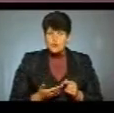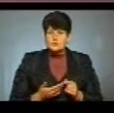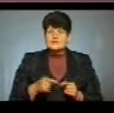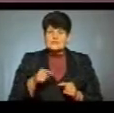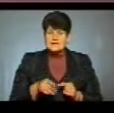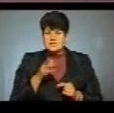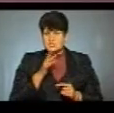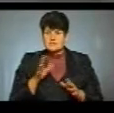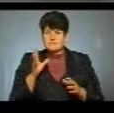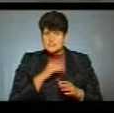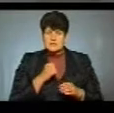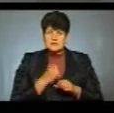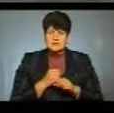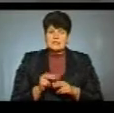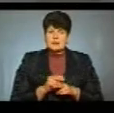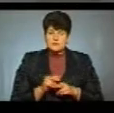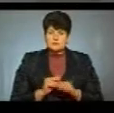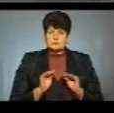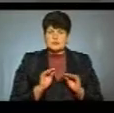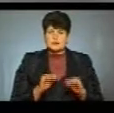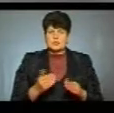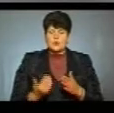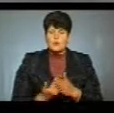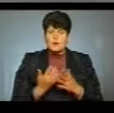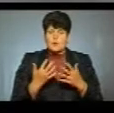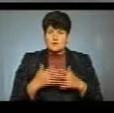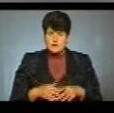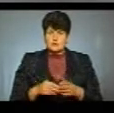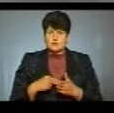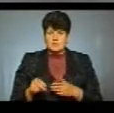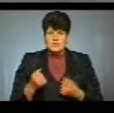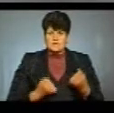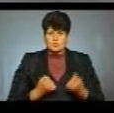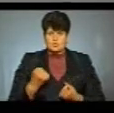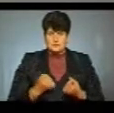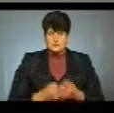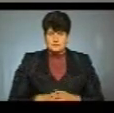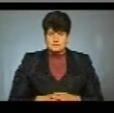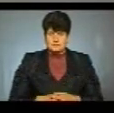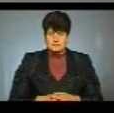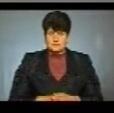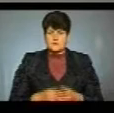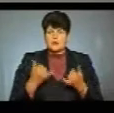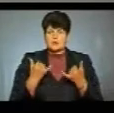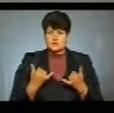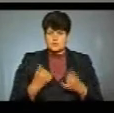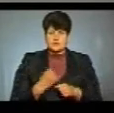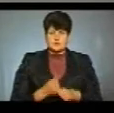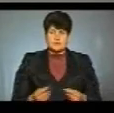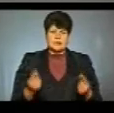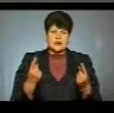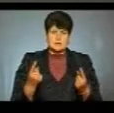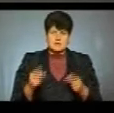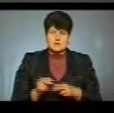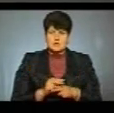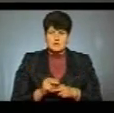час встигли зробити ремонти, встановили нове обладнання та придбали автомобіль. На сьогодні зроблено капітальний ремонт